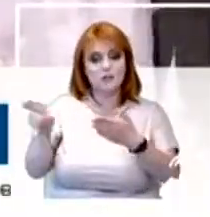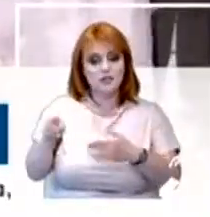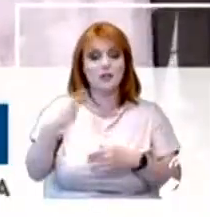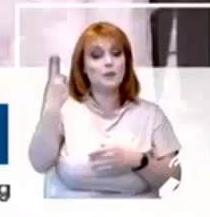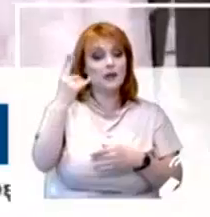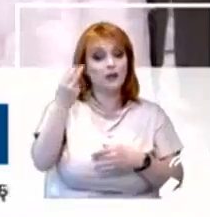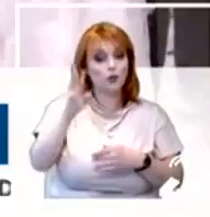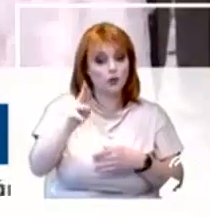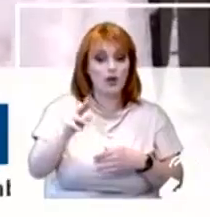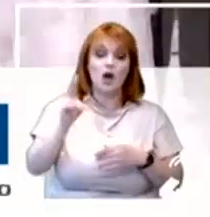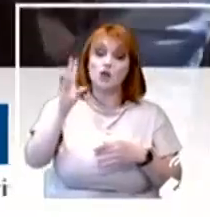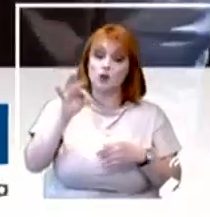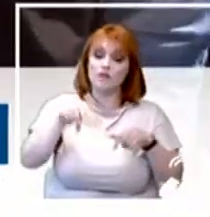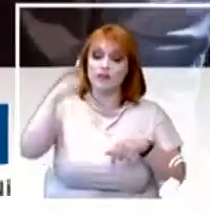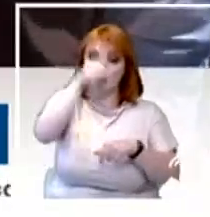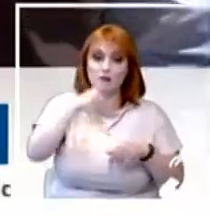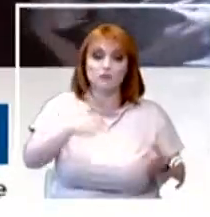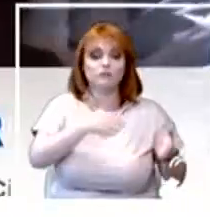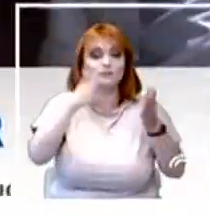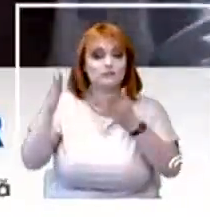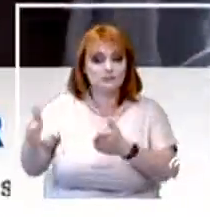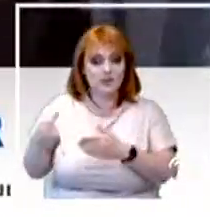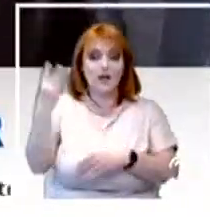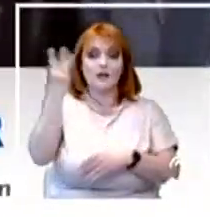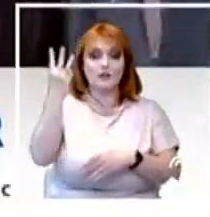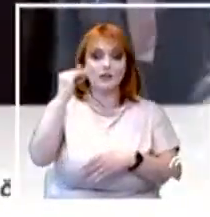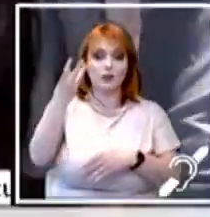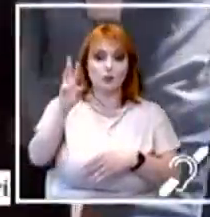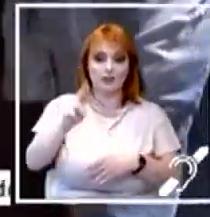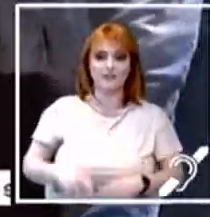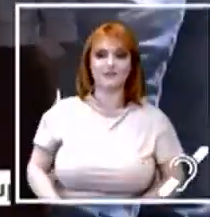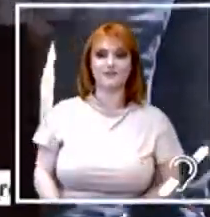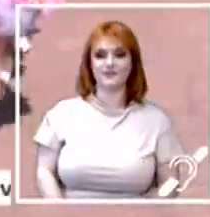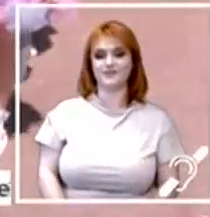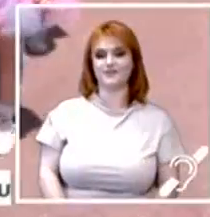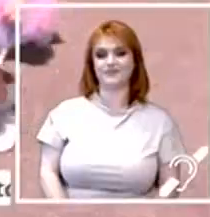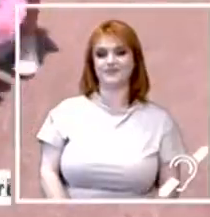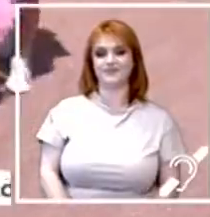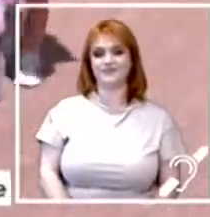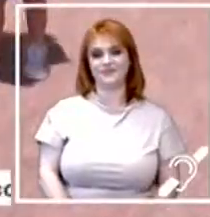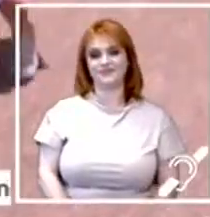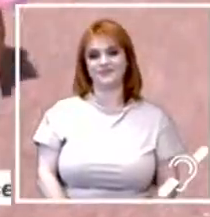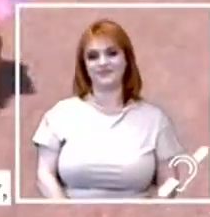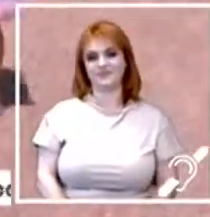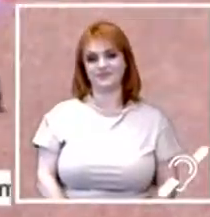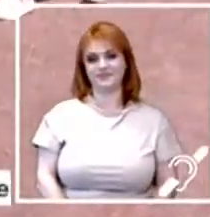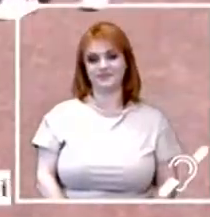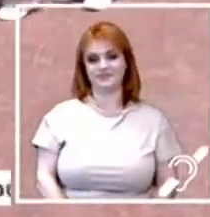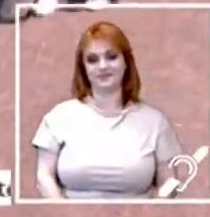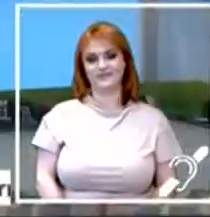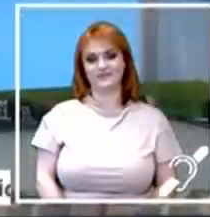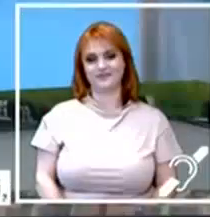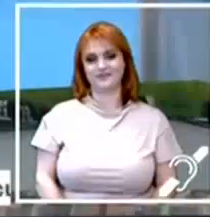summitului european și a măsurilor drastice de securitate, evenimentele dedicate celor mici s-au desfășurat cu întârziere.